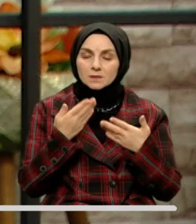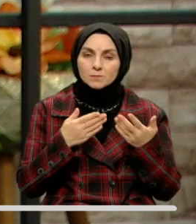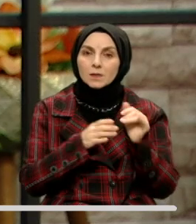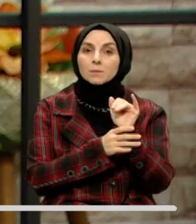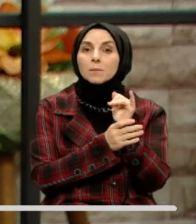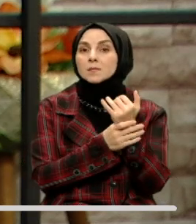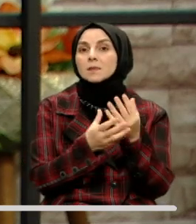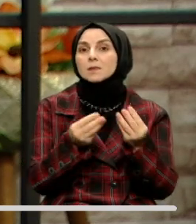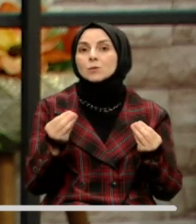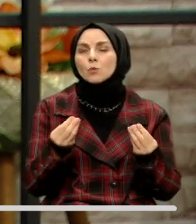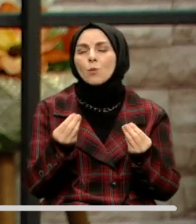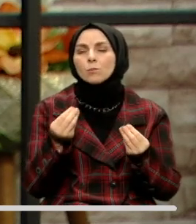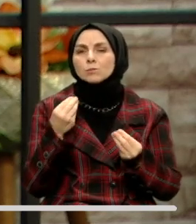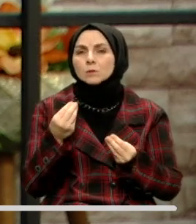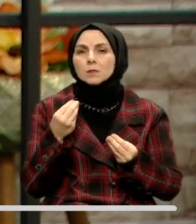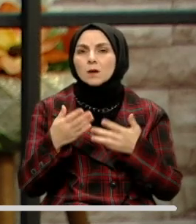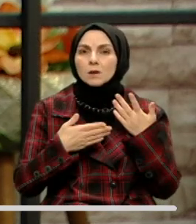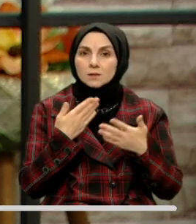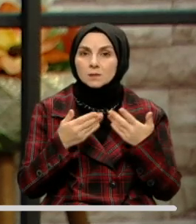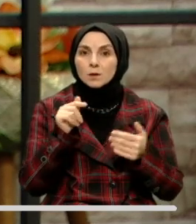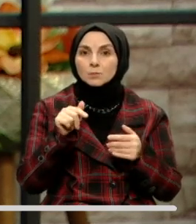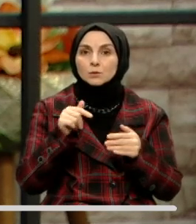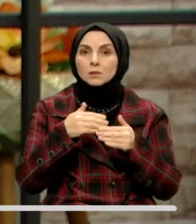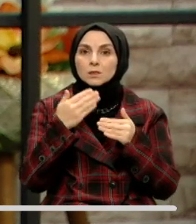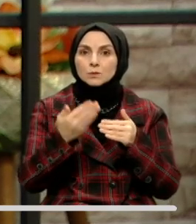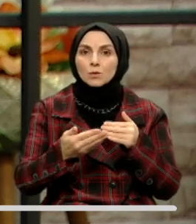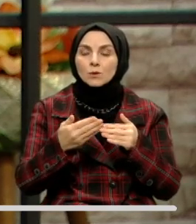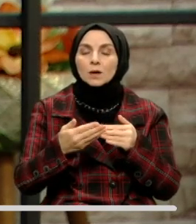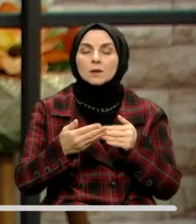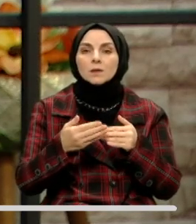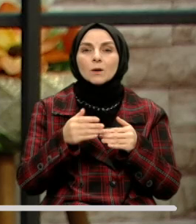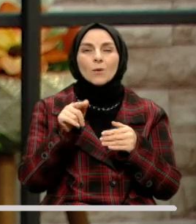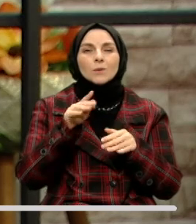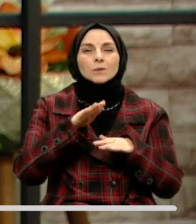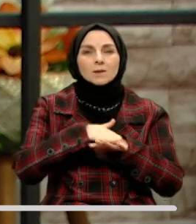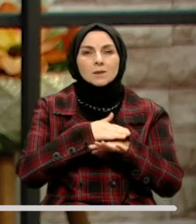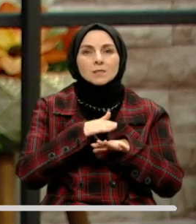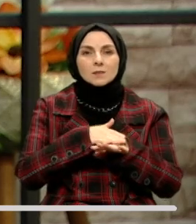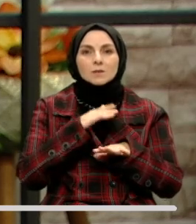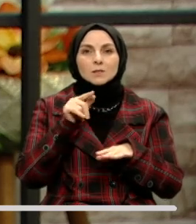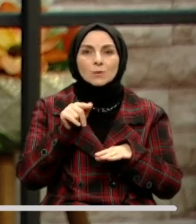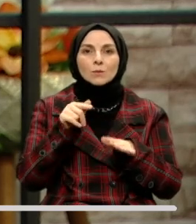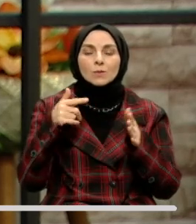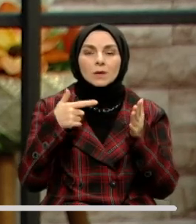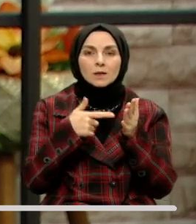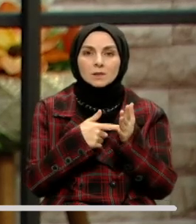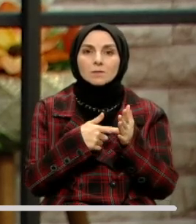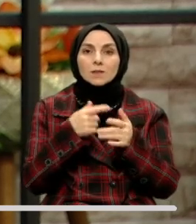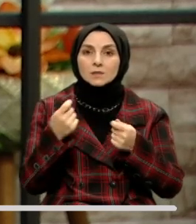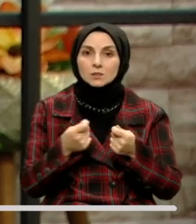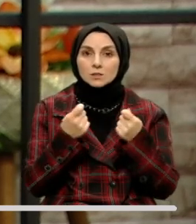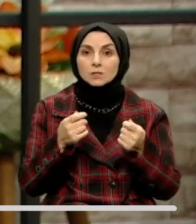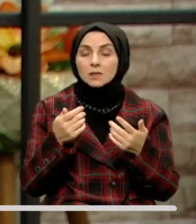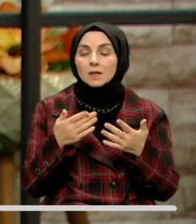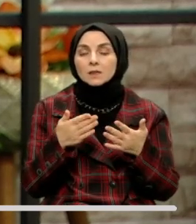çok iyi tanımlamak, burada da sonraki adım yavaş yavaş o hedeflere doğru ilerlerken ne kadar çalışıyorum, ne